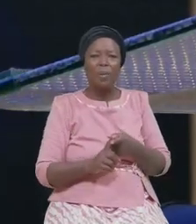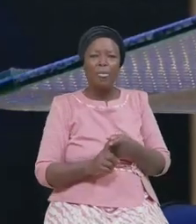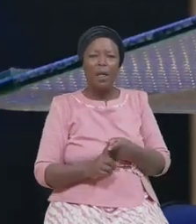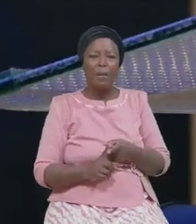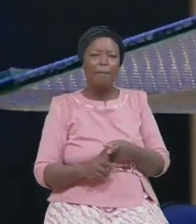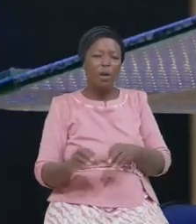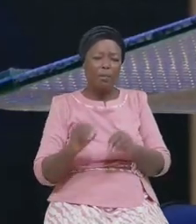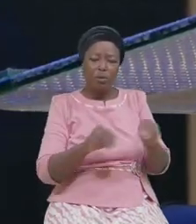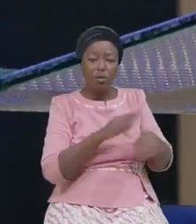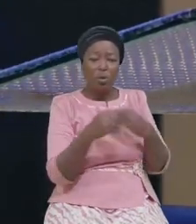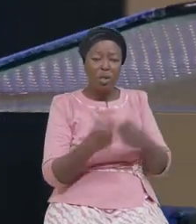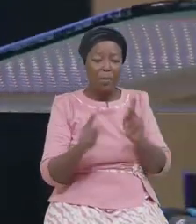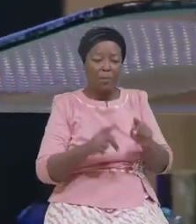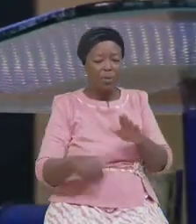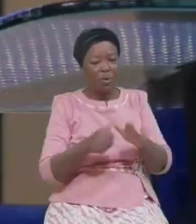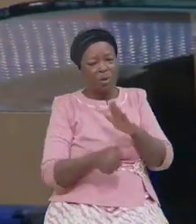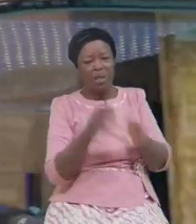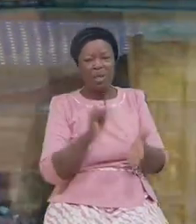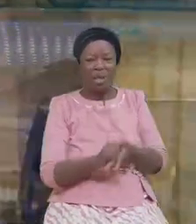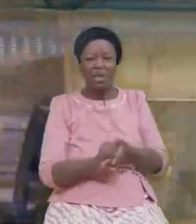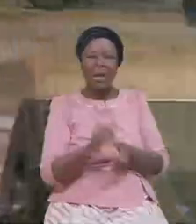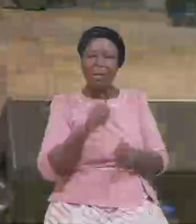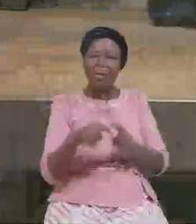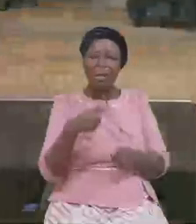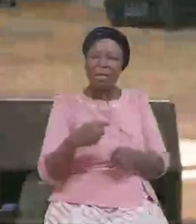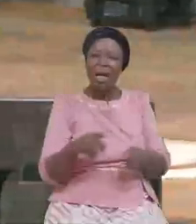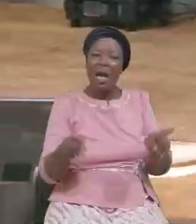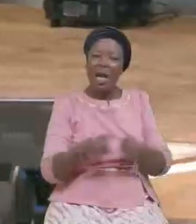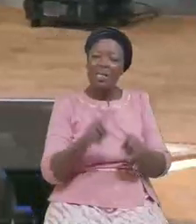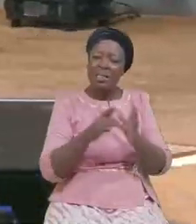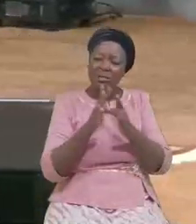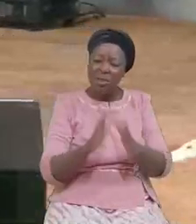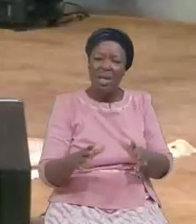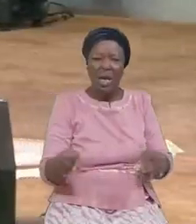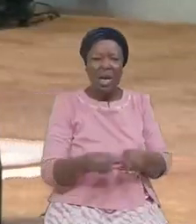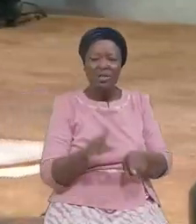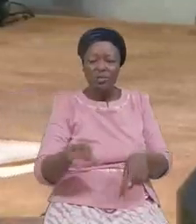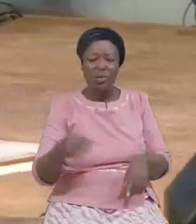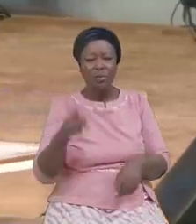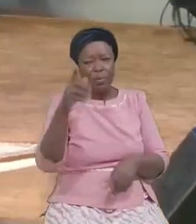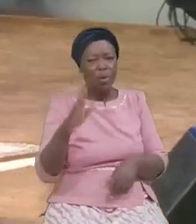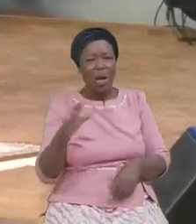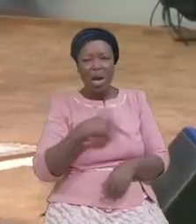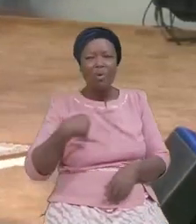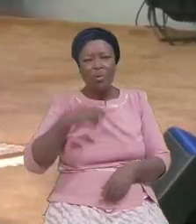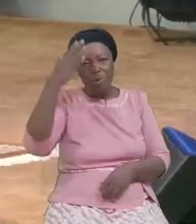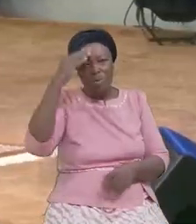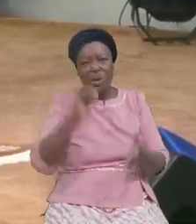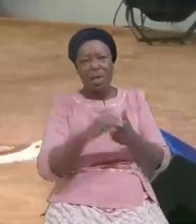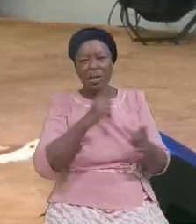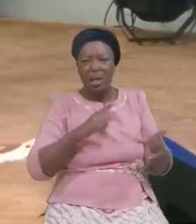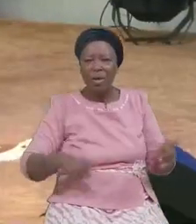les captifs. Mais il dit que si nous sommes des chrétiens, des enfants de Dieu, et nous savons que le Seigneur nous a